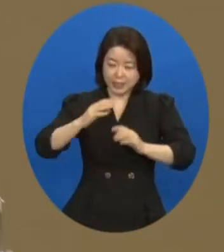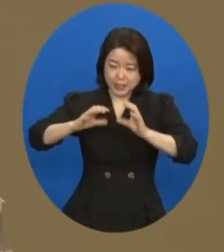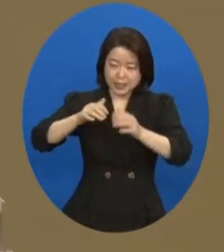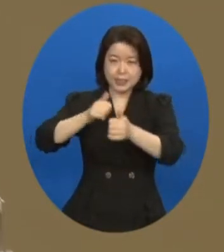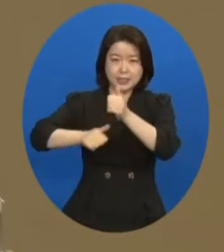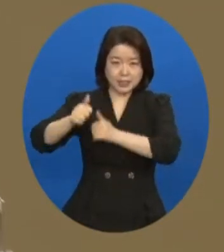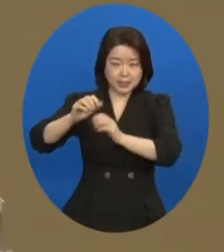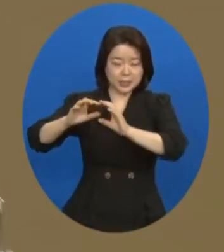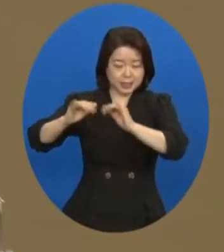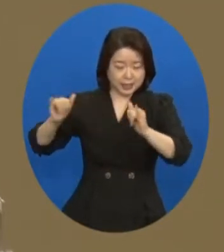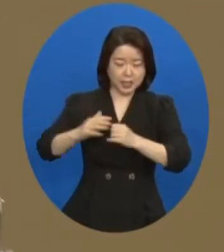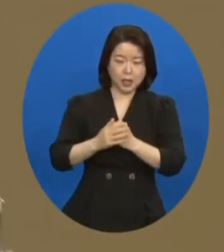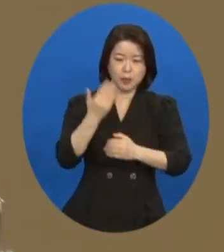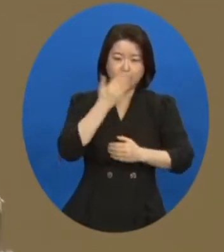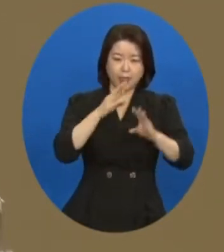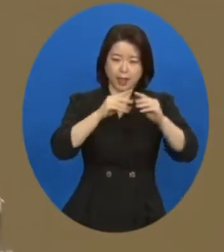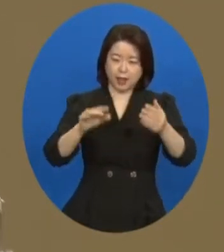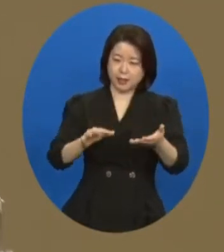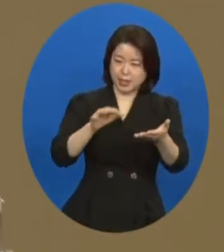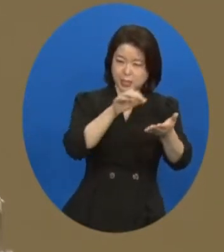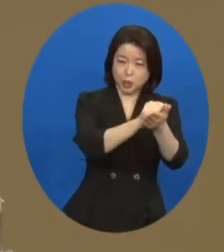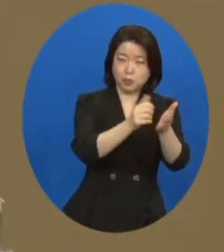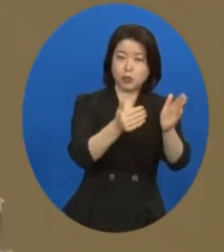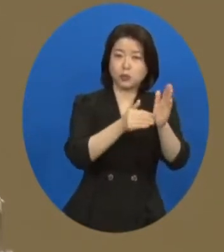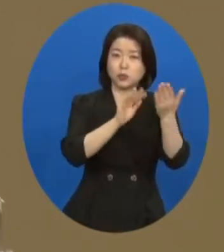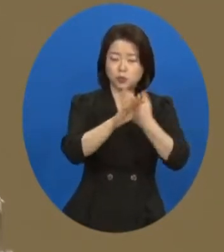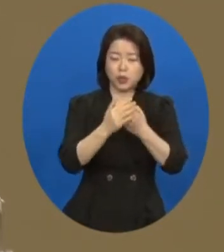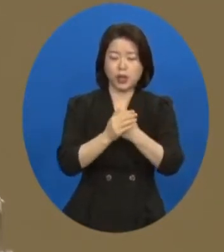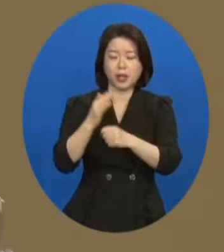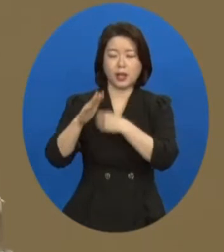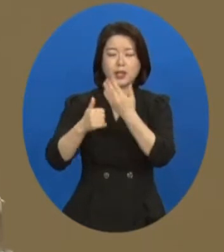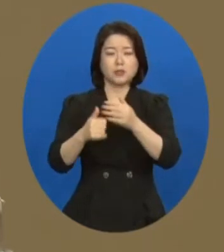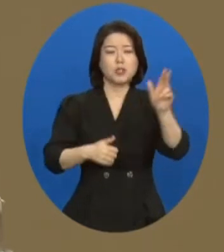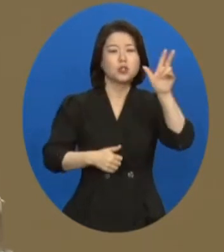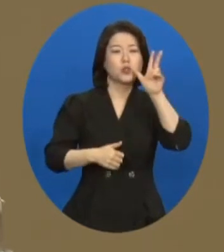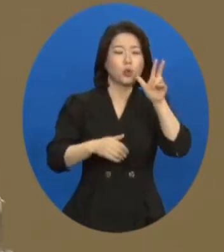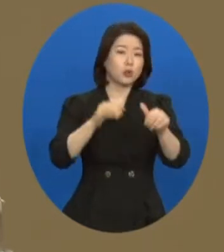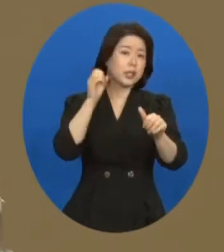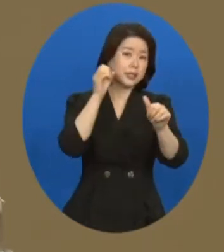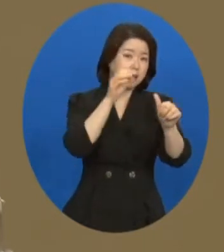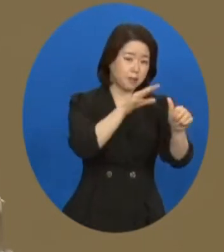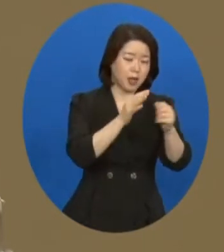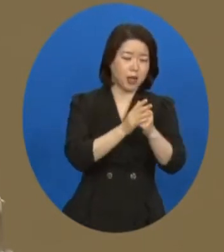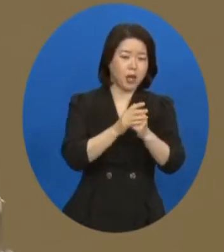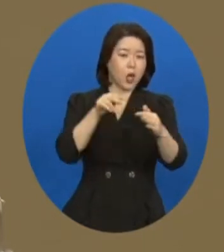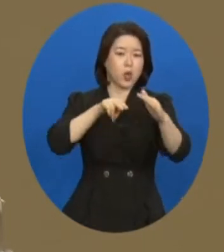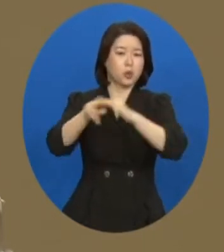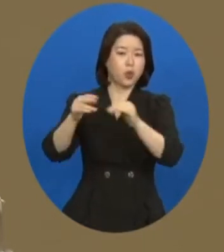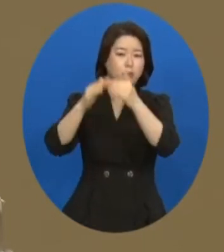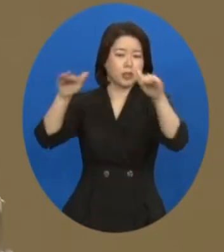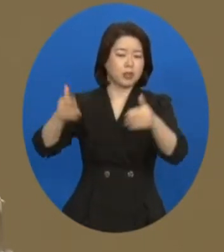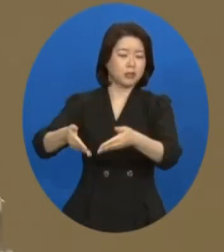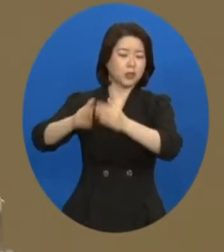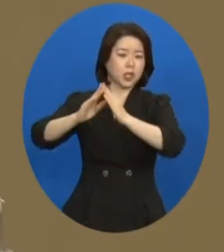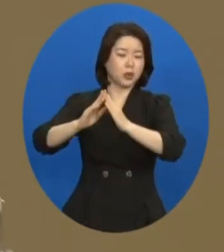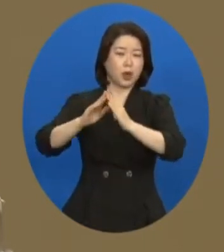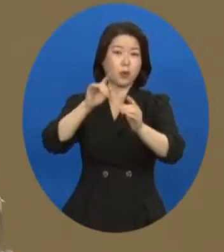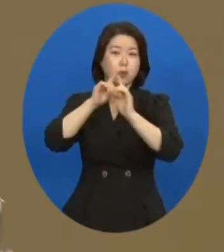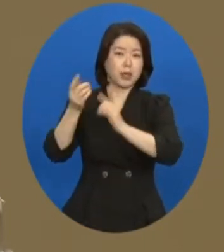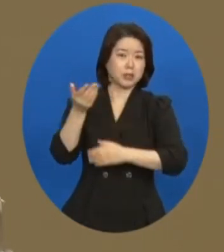땅을 정복하고 하나님께서 여호수아에게 도피 성을 만들라고 말씀을